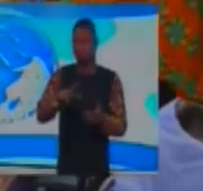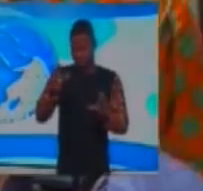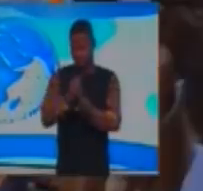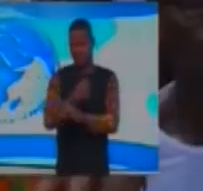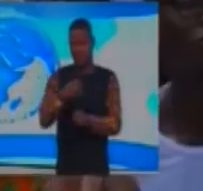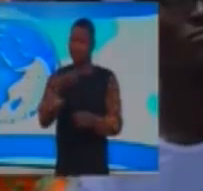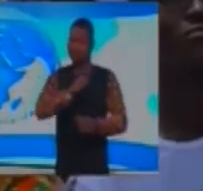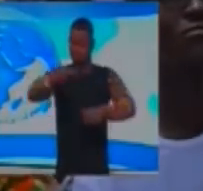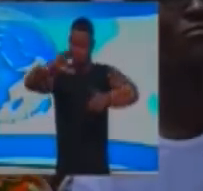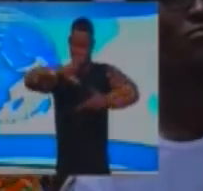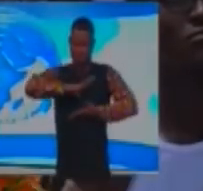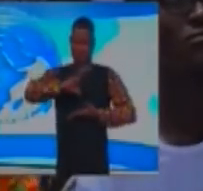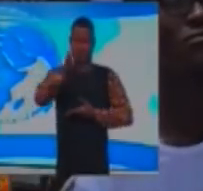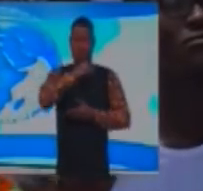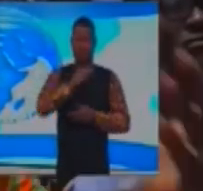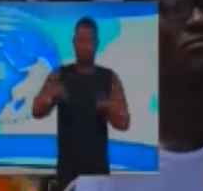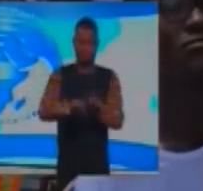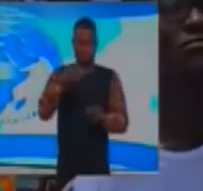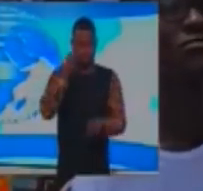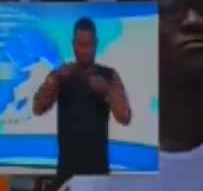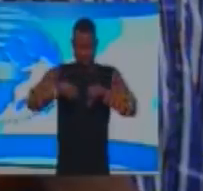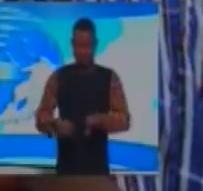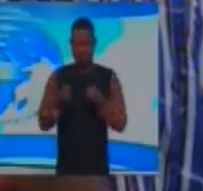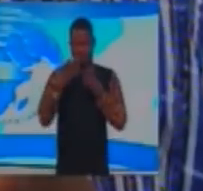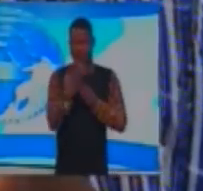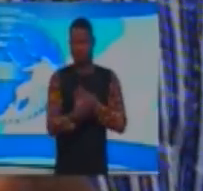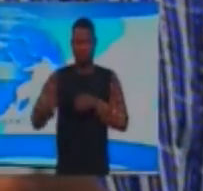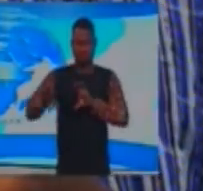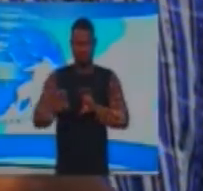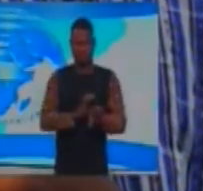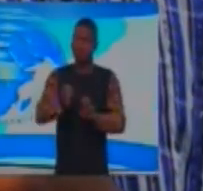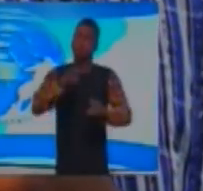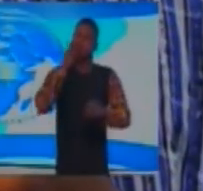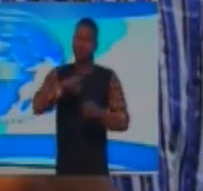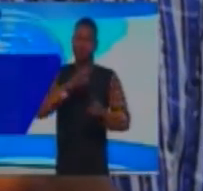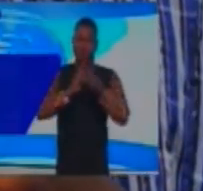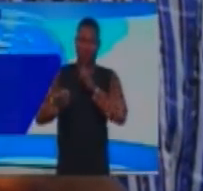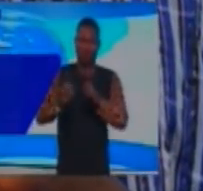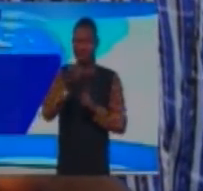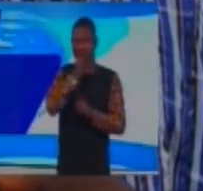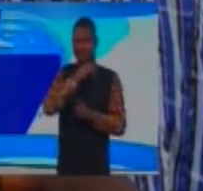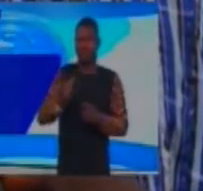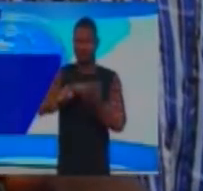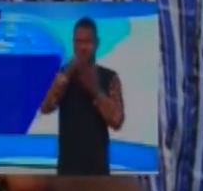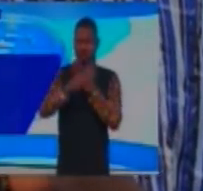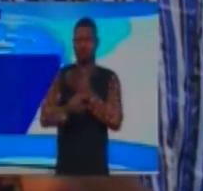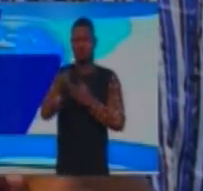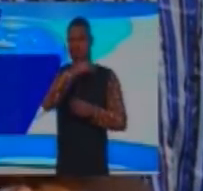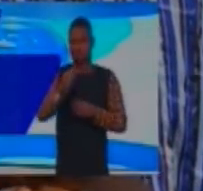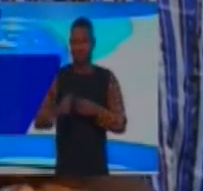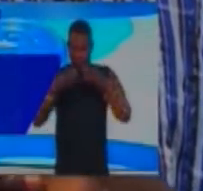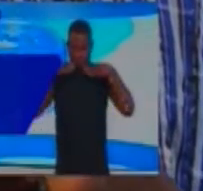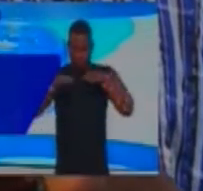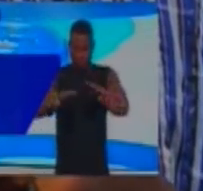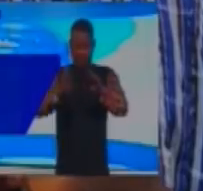de satisfaction, même s'il reste encore beaucoup à faire. Il faut déjà parler du projet du barrage où les études ont déjà été